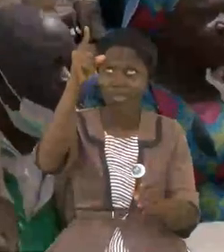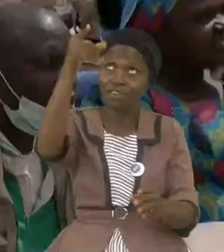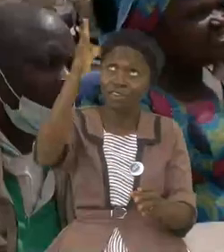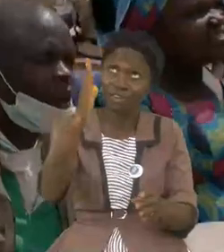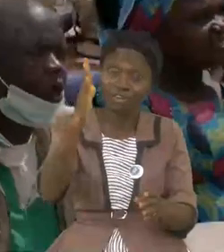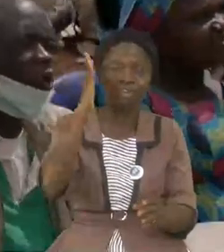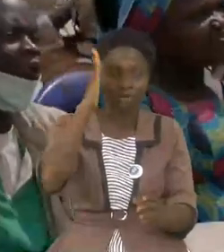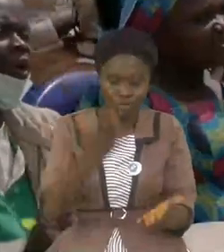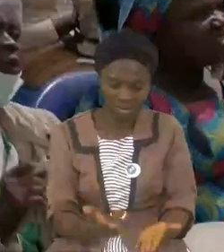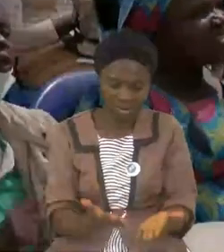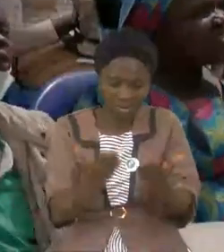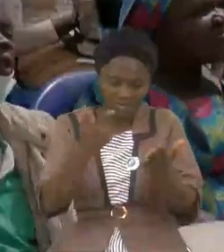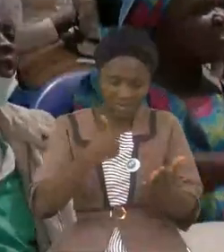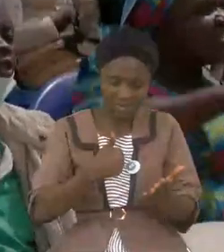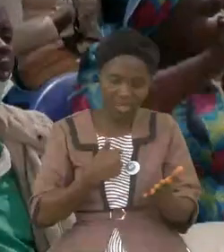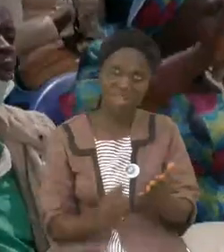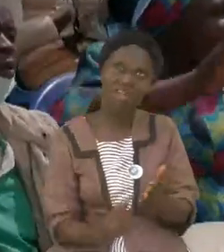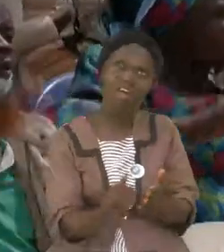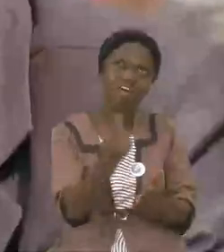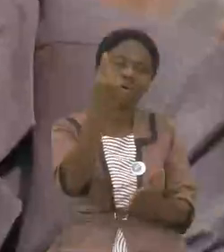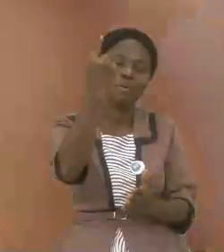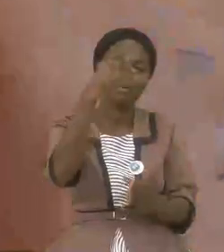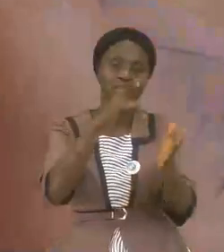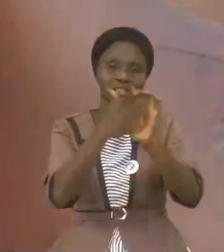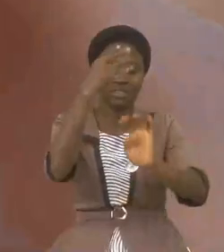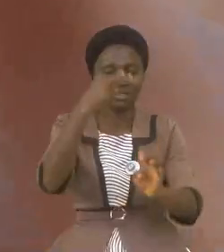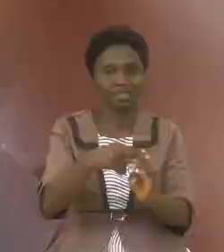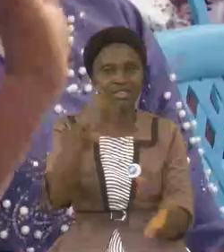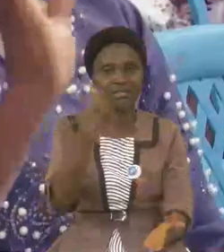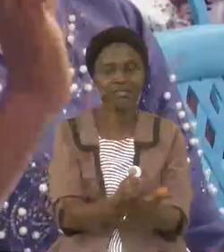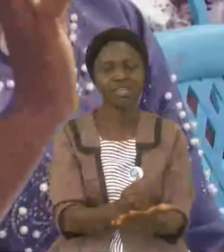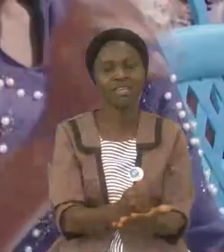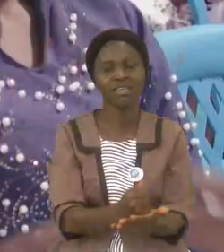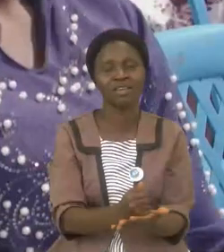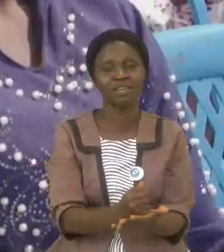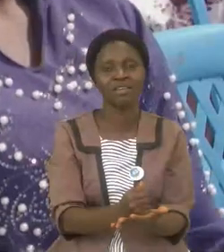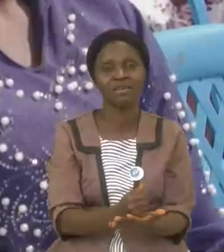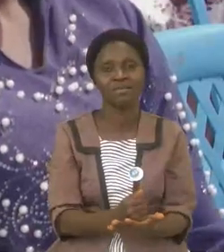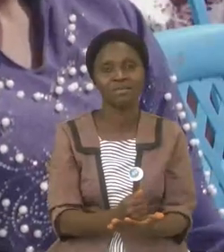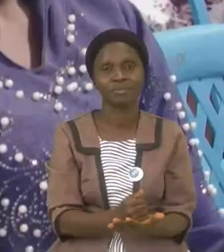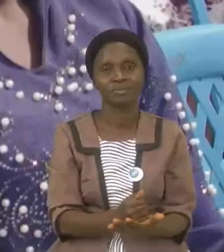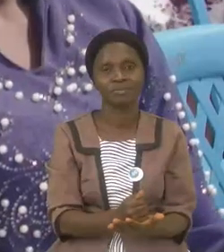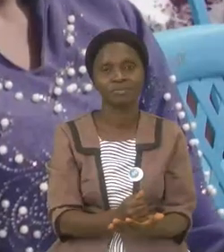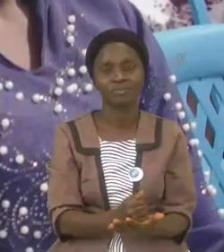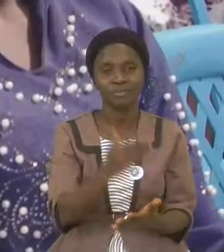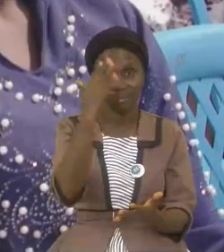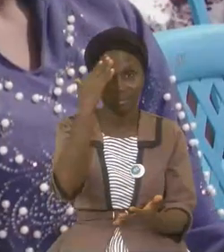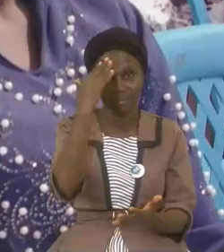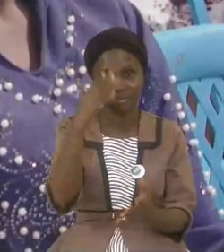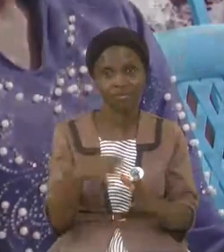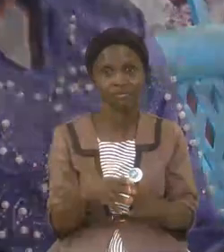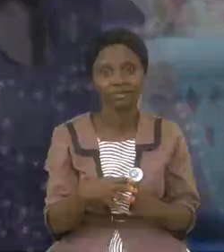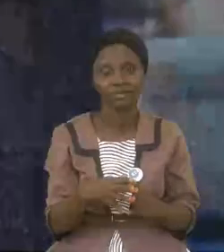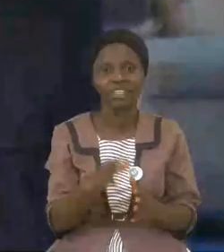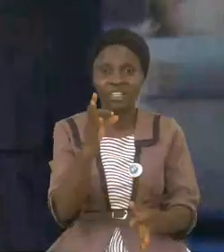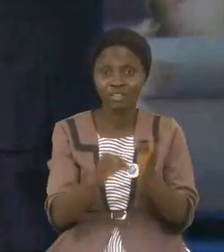t'élever. Le Seigneur va m'élever. Lui, le Dieu du ciel, va élever qui? Va